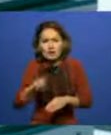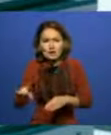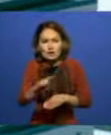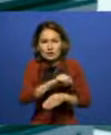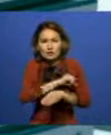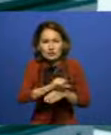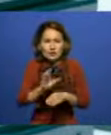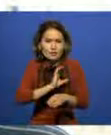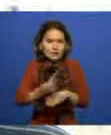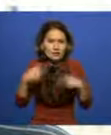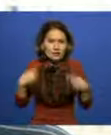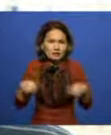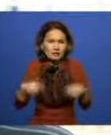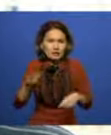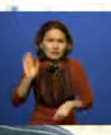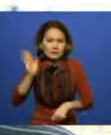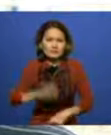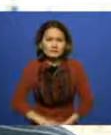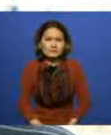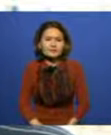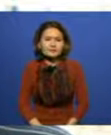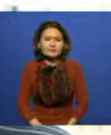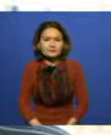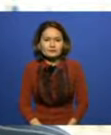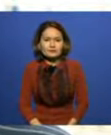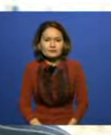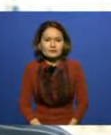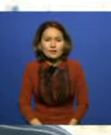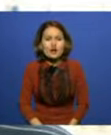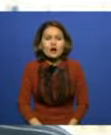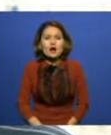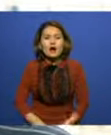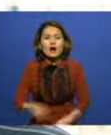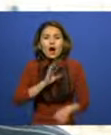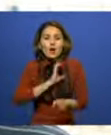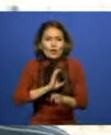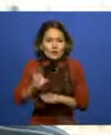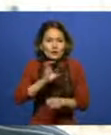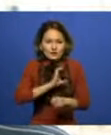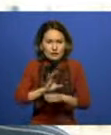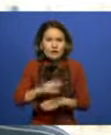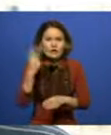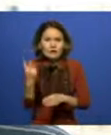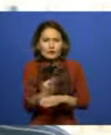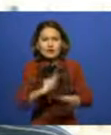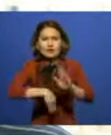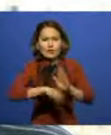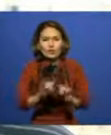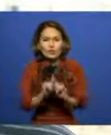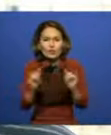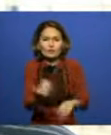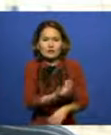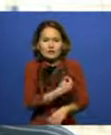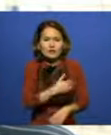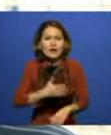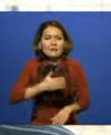Санкт-Петербург облыстарына да жөнелтілуде. Можно было развиваться и дальше, но өндірісті бұдан әрі де дамыта беруге болушы еді. Бірақ